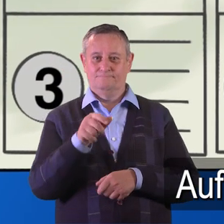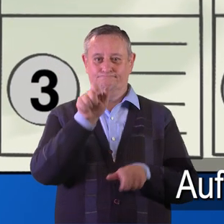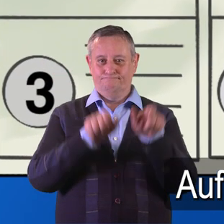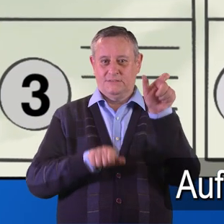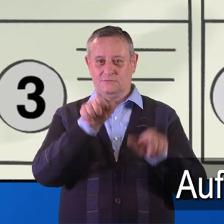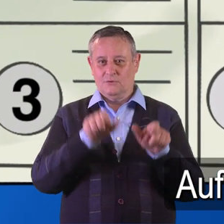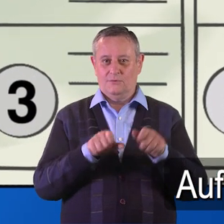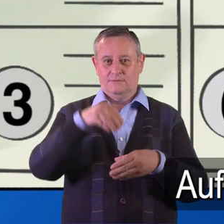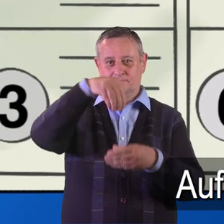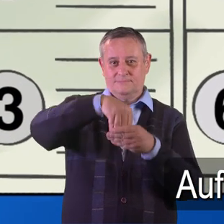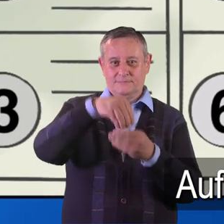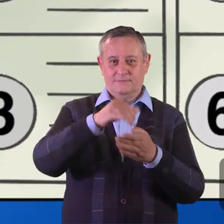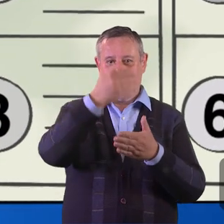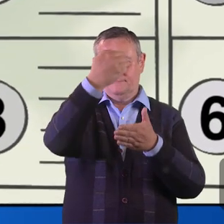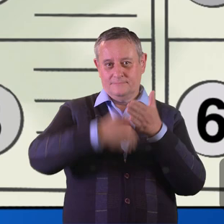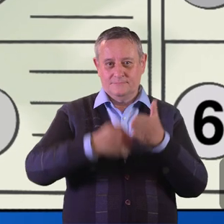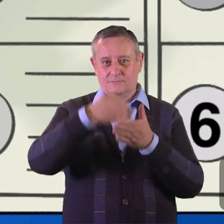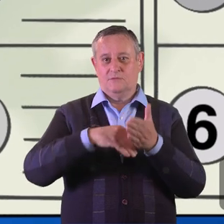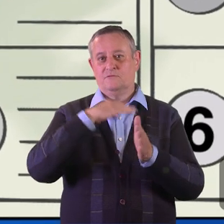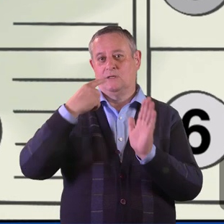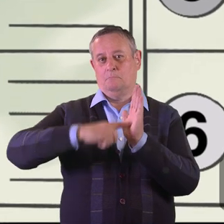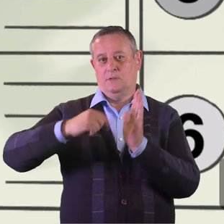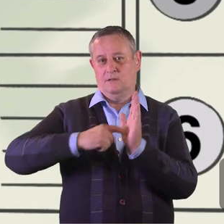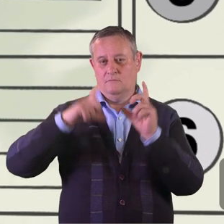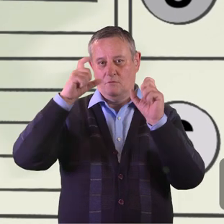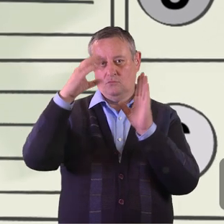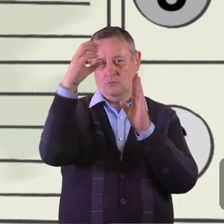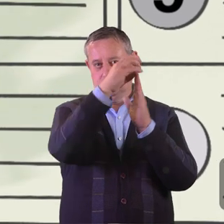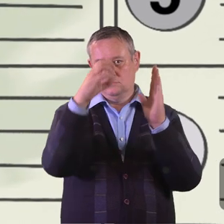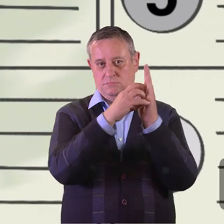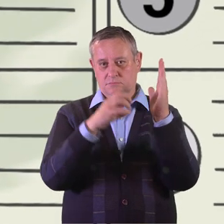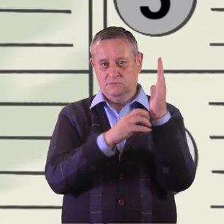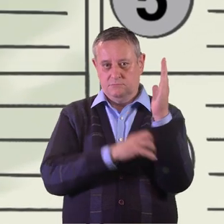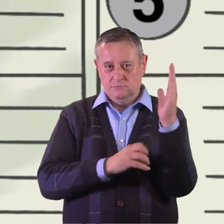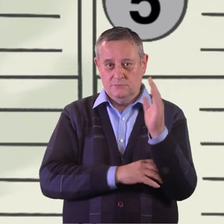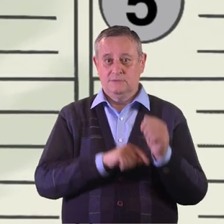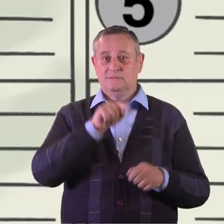auf dem Stimmzettel sieht Herr Müller auf der Innenseite viele Bilder